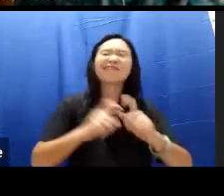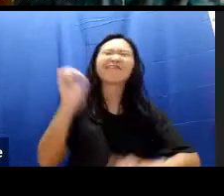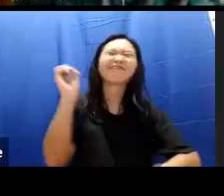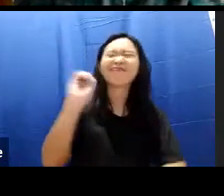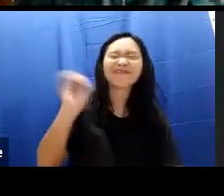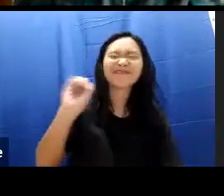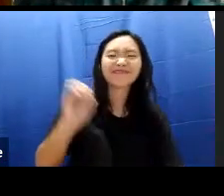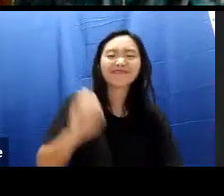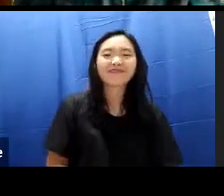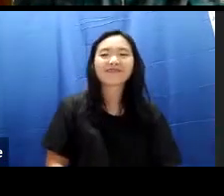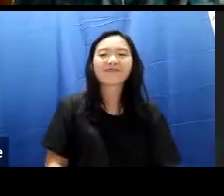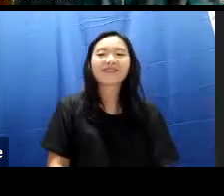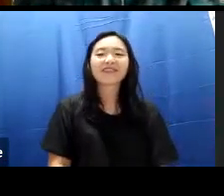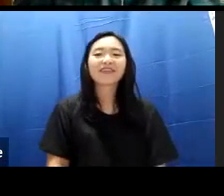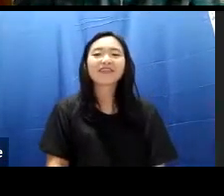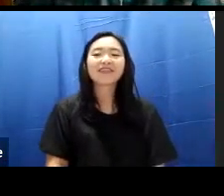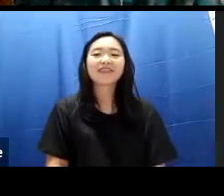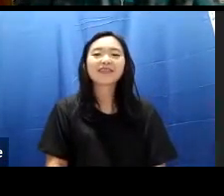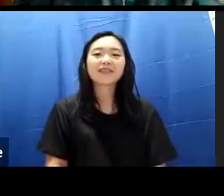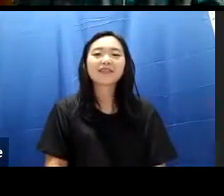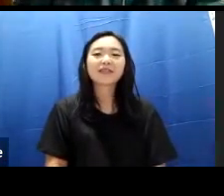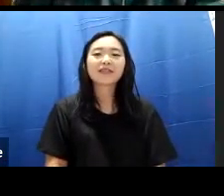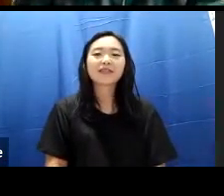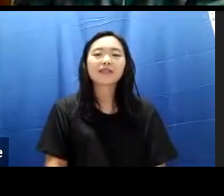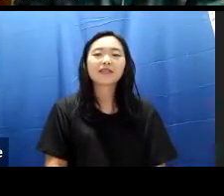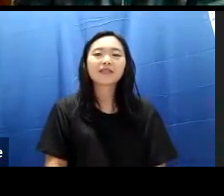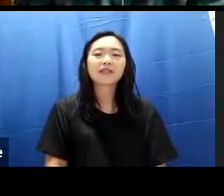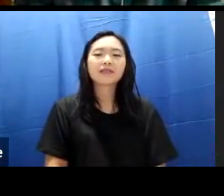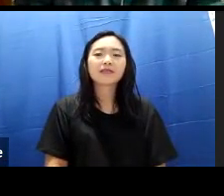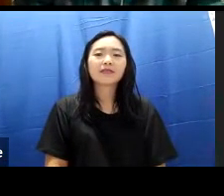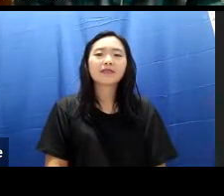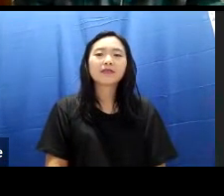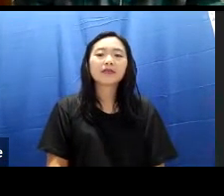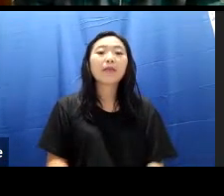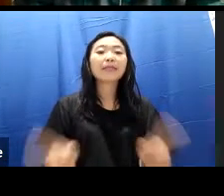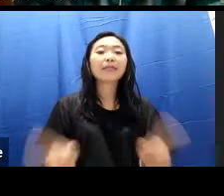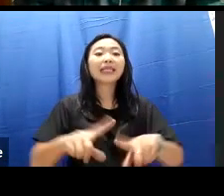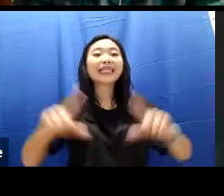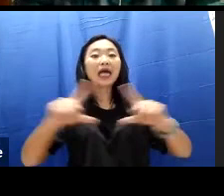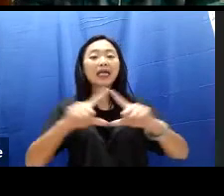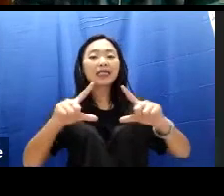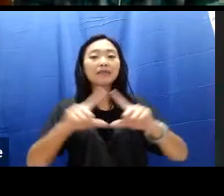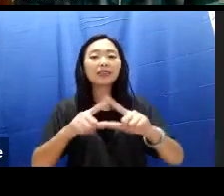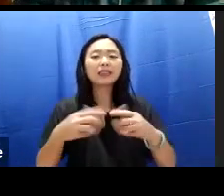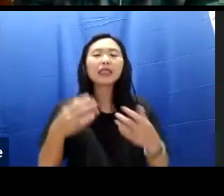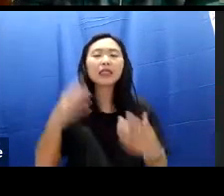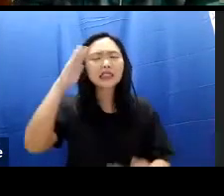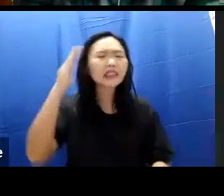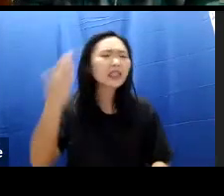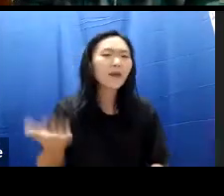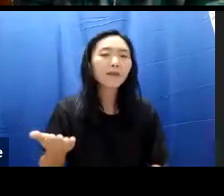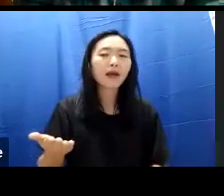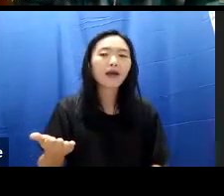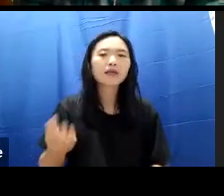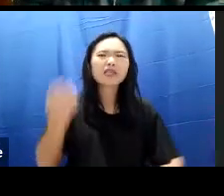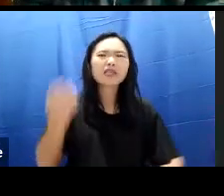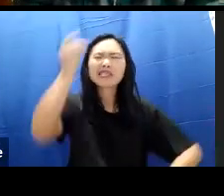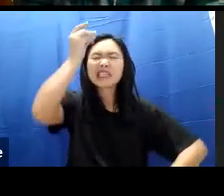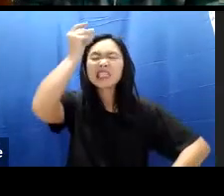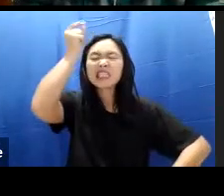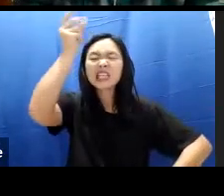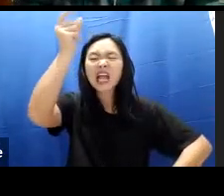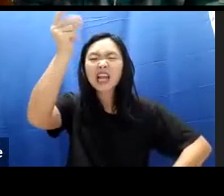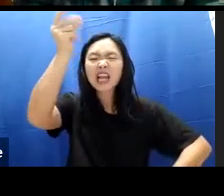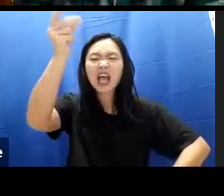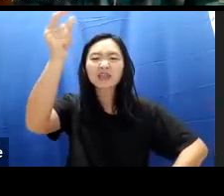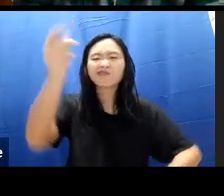Mungkin sedikit aja soal pertama kenapa menjadi akademisi dulu, ya itu tidak direncanakan juga, karena saya pikir saya